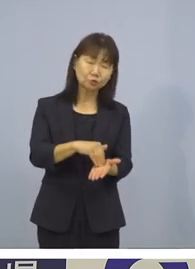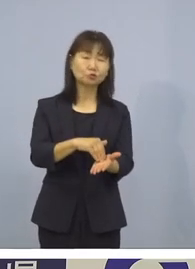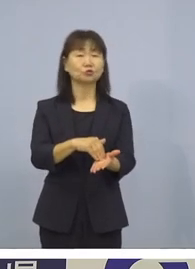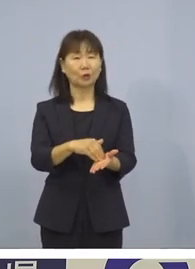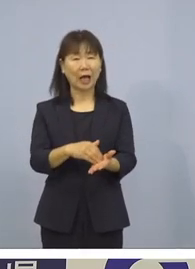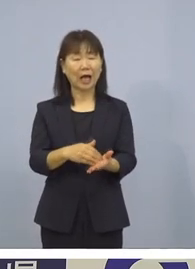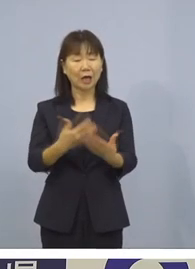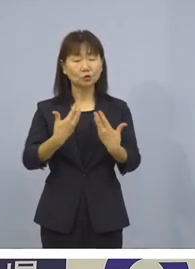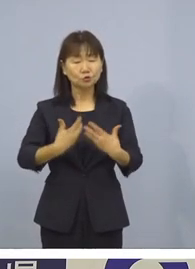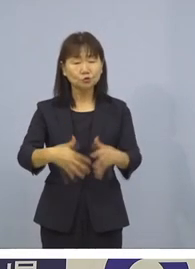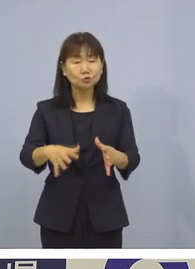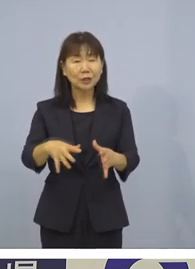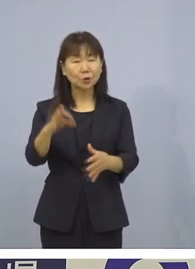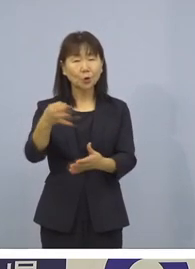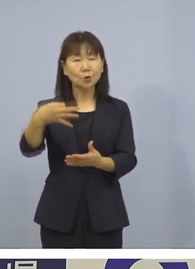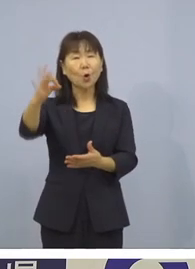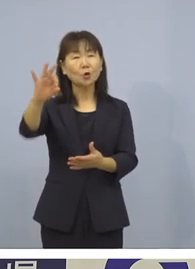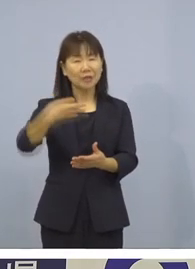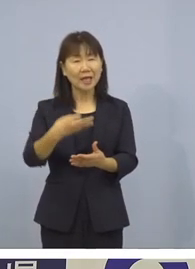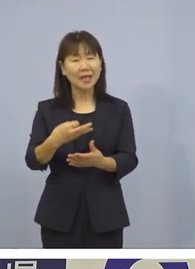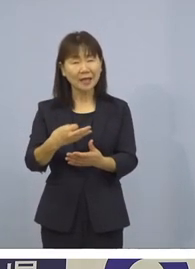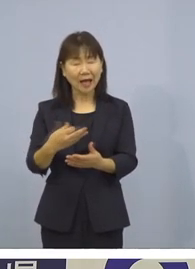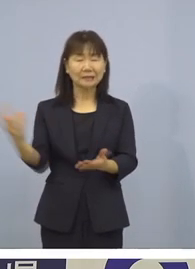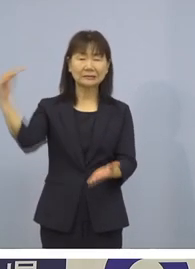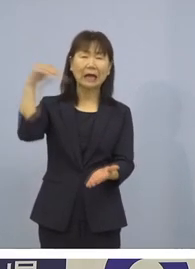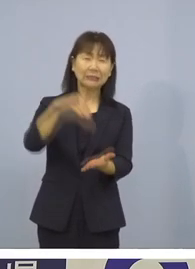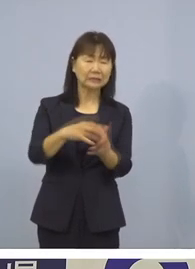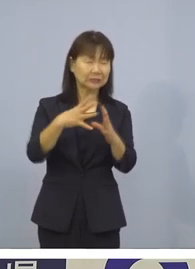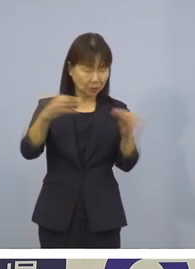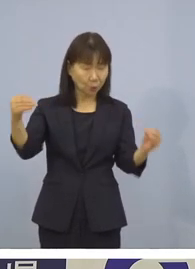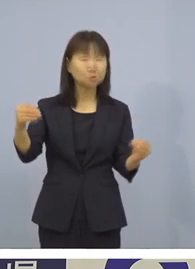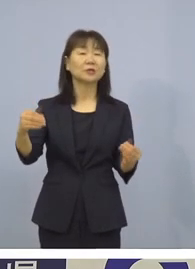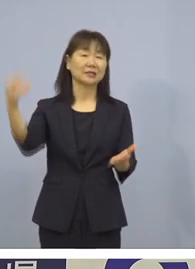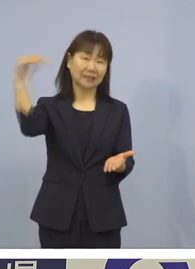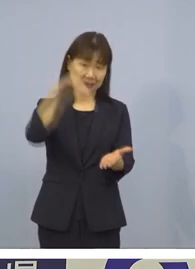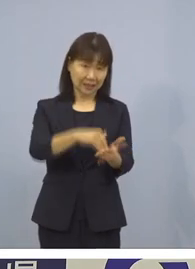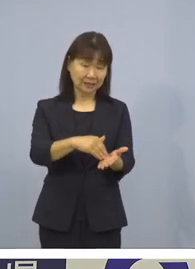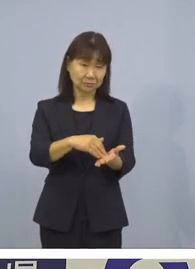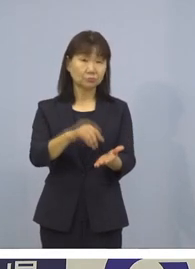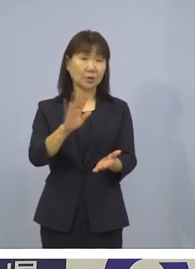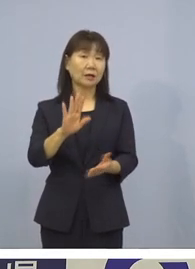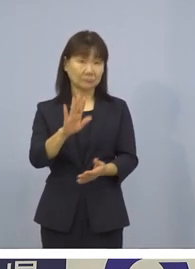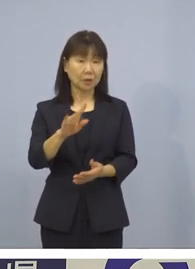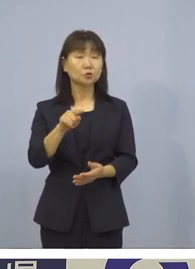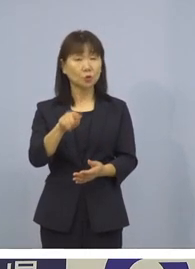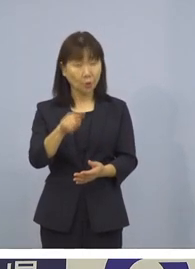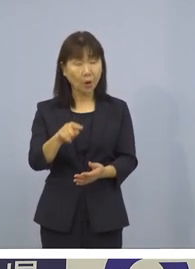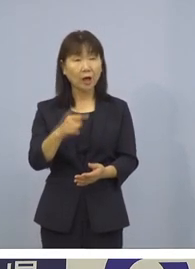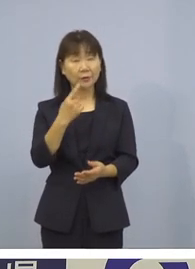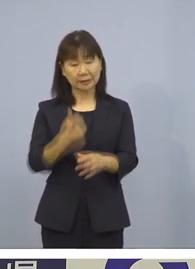か、まあ、こういったものを私も今まだ100日ちょっとですけれども、改善していく上で、